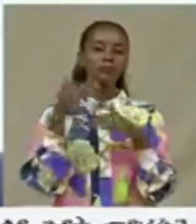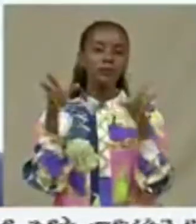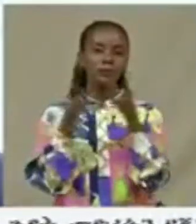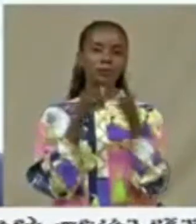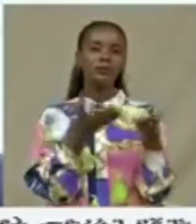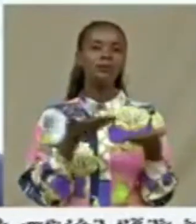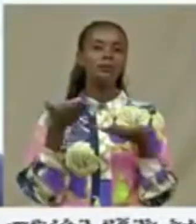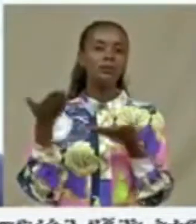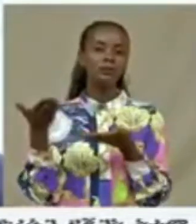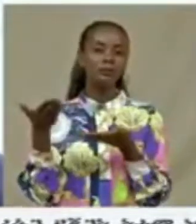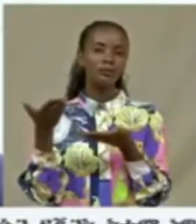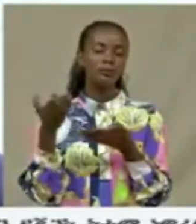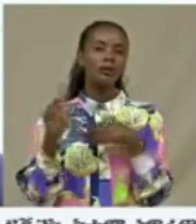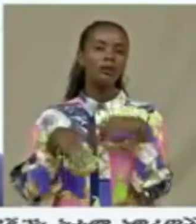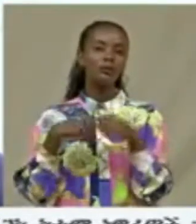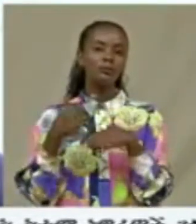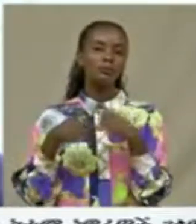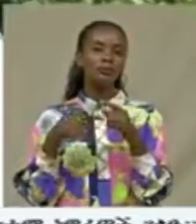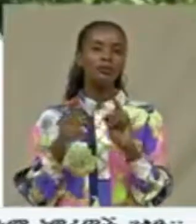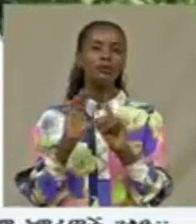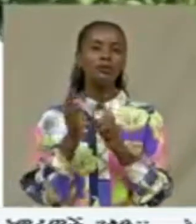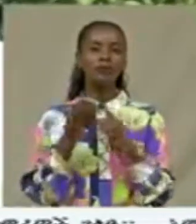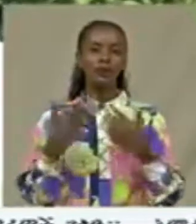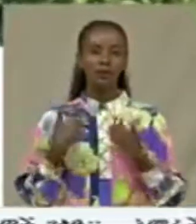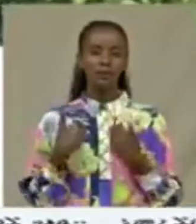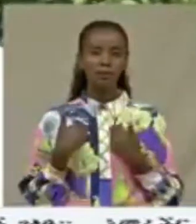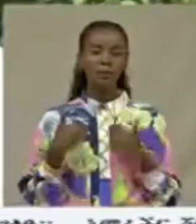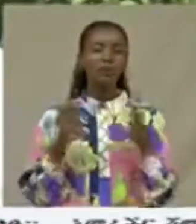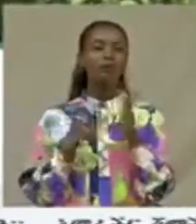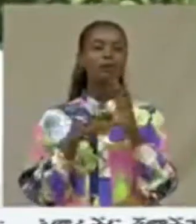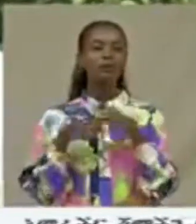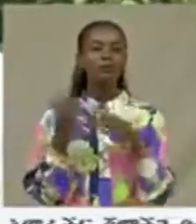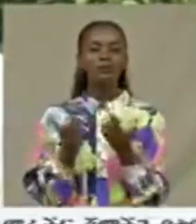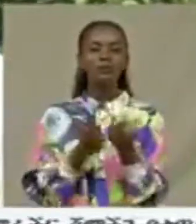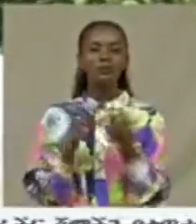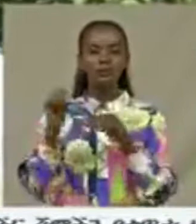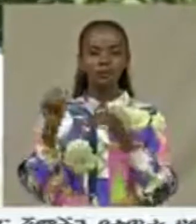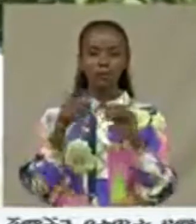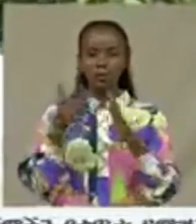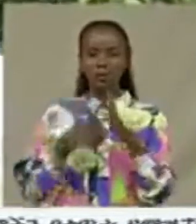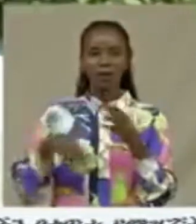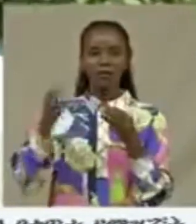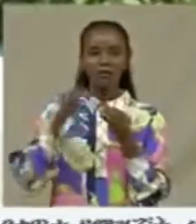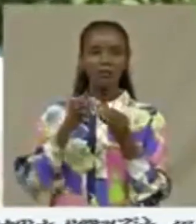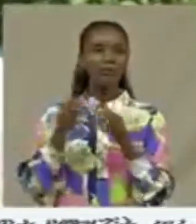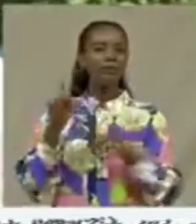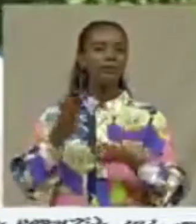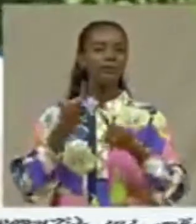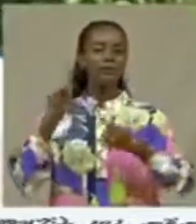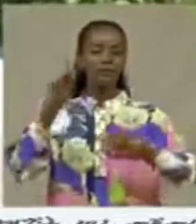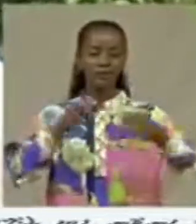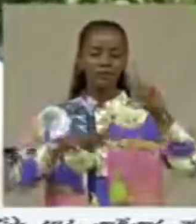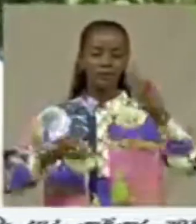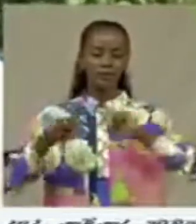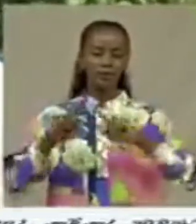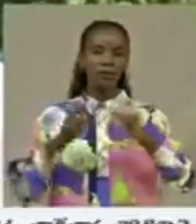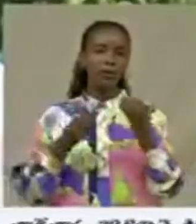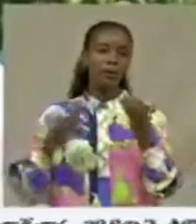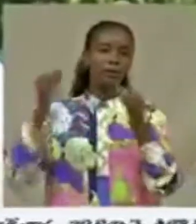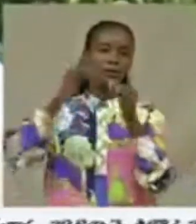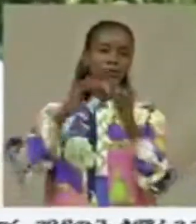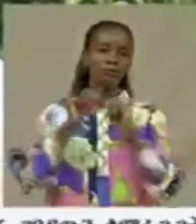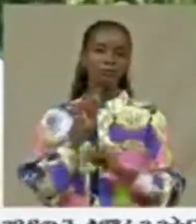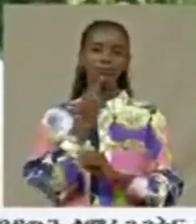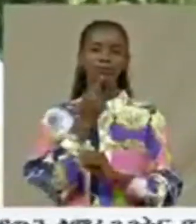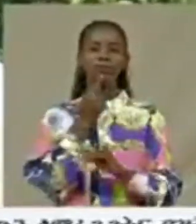ለማቅረብ የሄዱበት ሁኔታ አለ። ህገ ወጥ የንግድ እንቅስቃሴ፣ የዋጋ ጭማሪ ህብረተሰቡን የባሰ